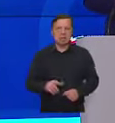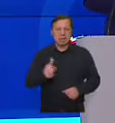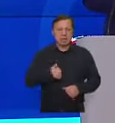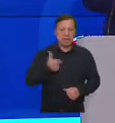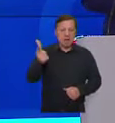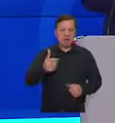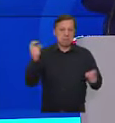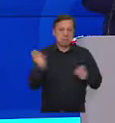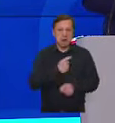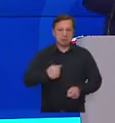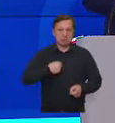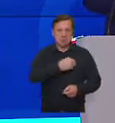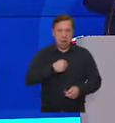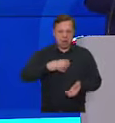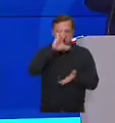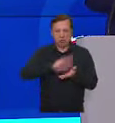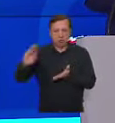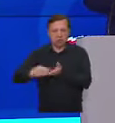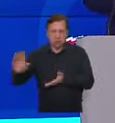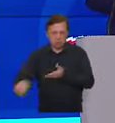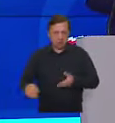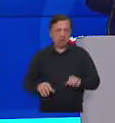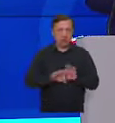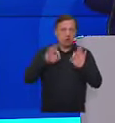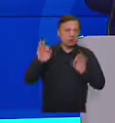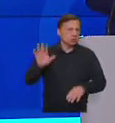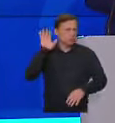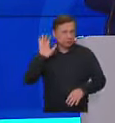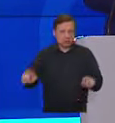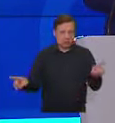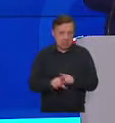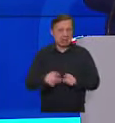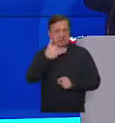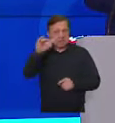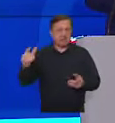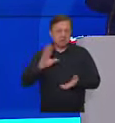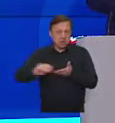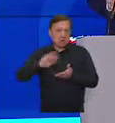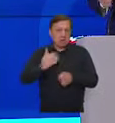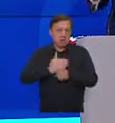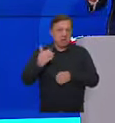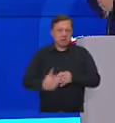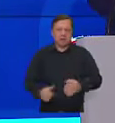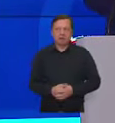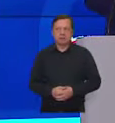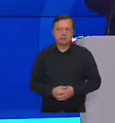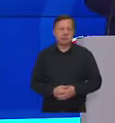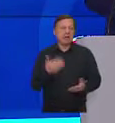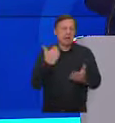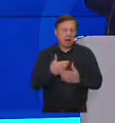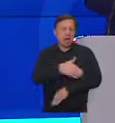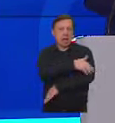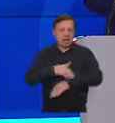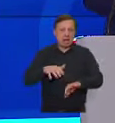poszło w nasze ślady. Wiele idzie w nasze ślady dosłownie w tych dniach. W związku z tym pojawiły się korki na